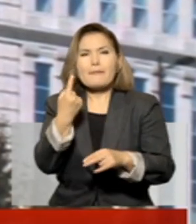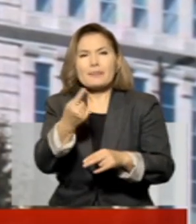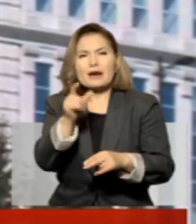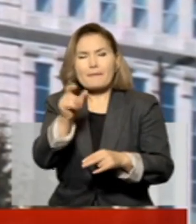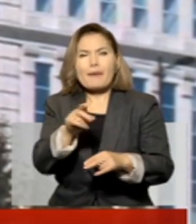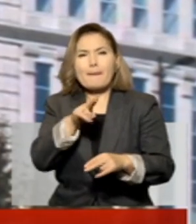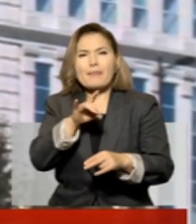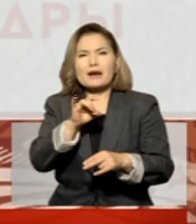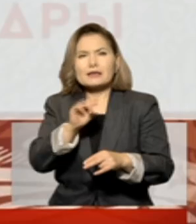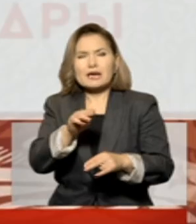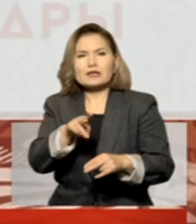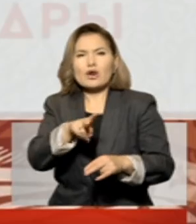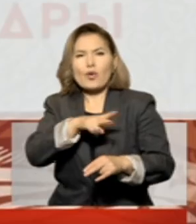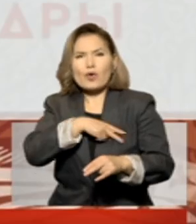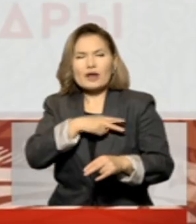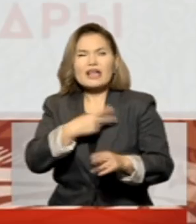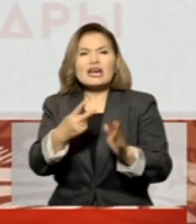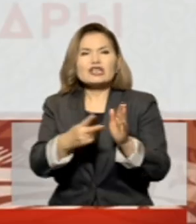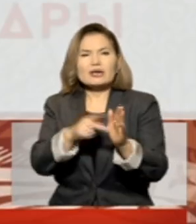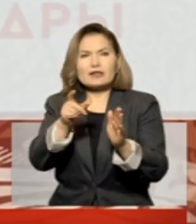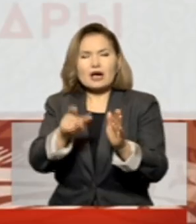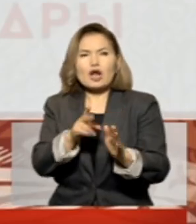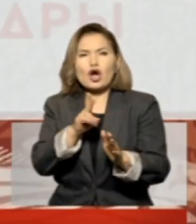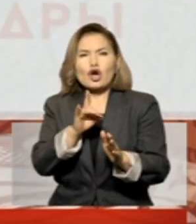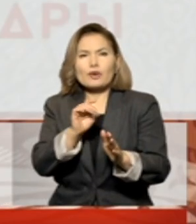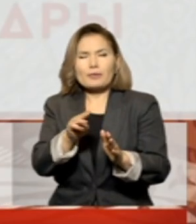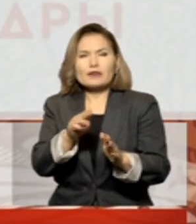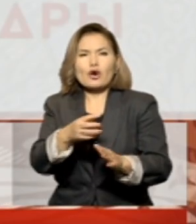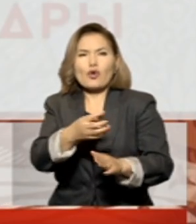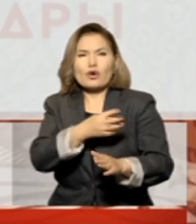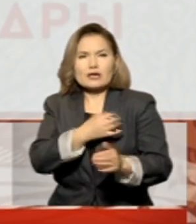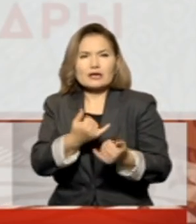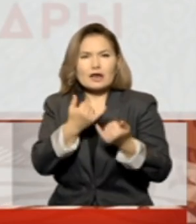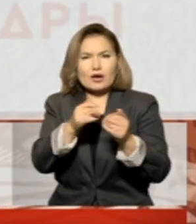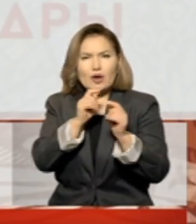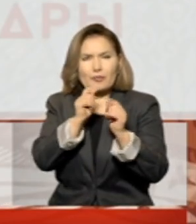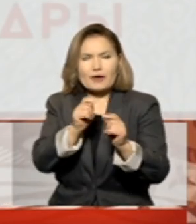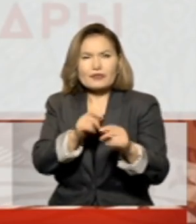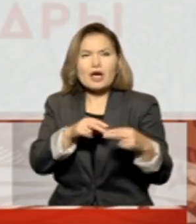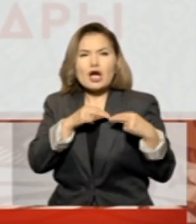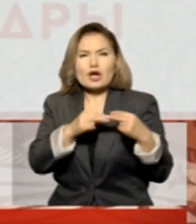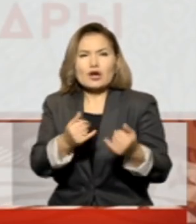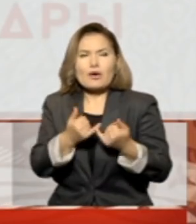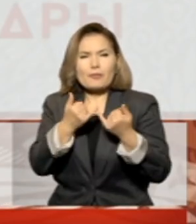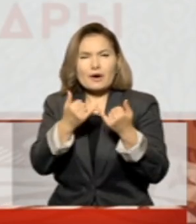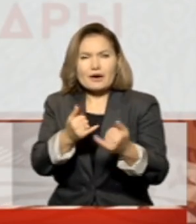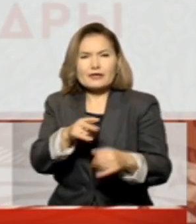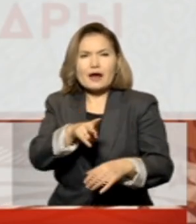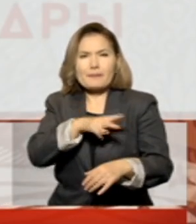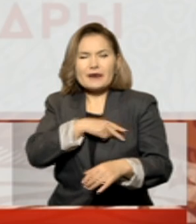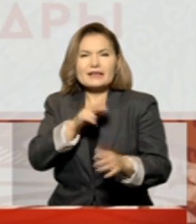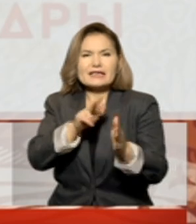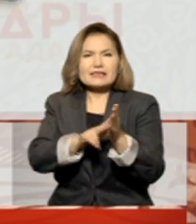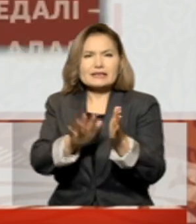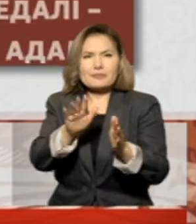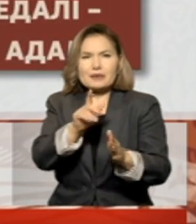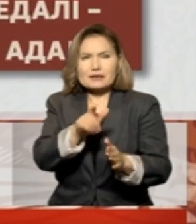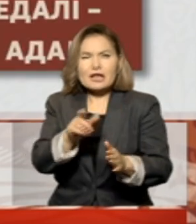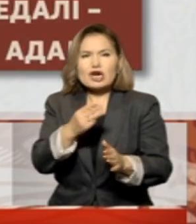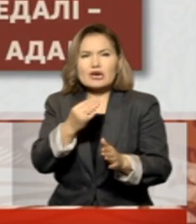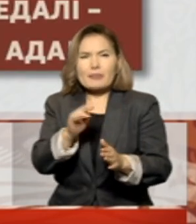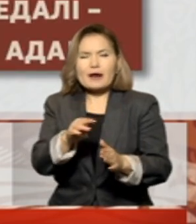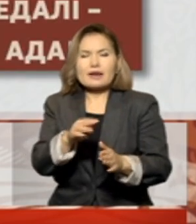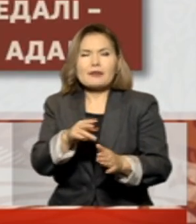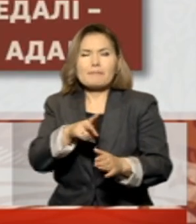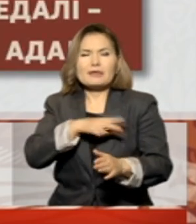адам парасат ордені және 7 азамат құрмет ордені кавалер атанды. Ерен еңбегі үшін медалі 85, ал шапағат медалі 5